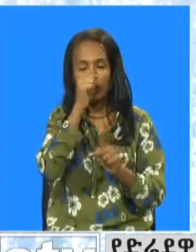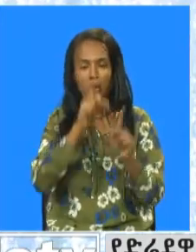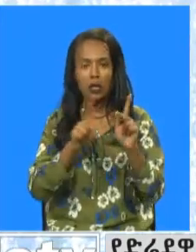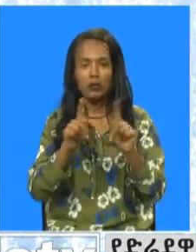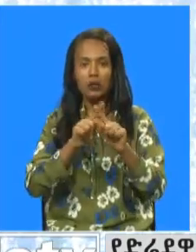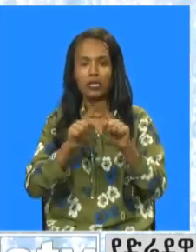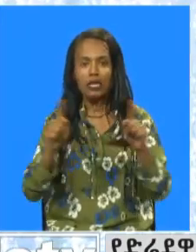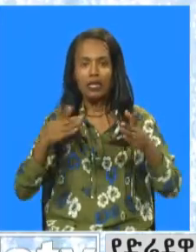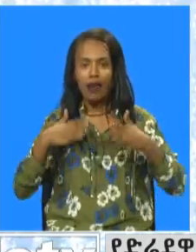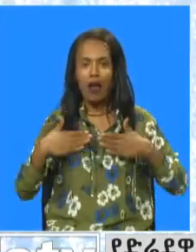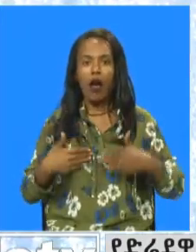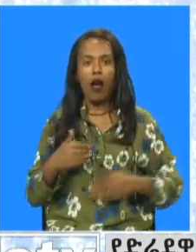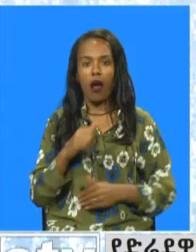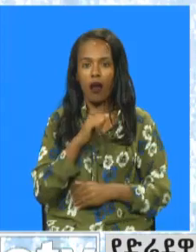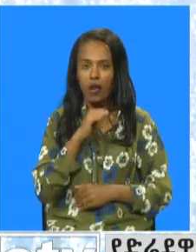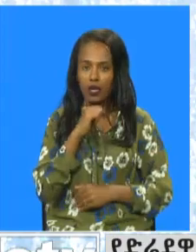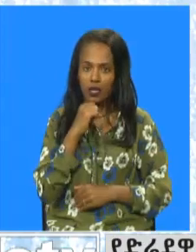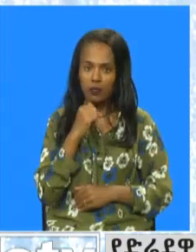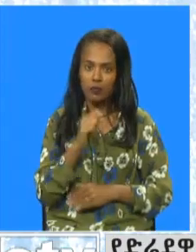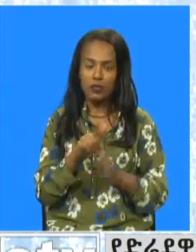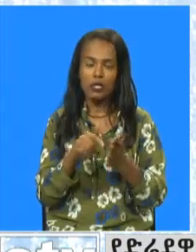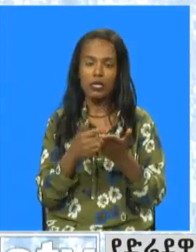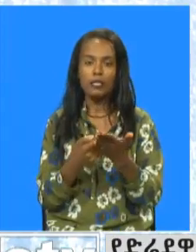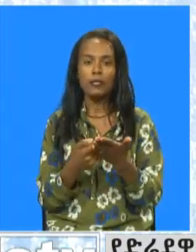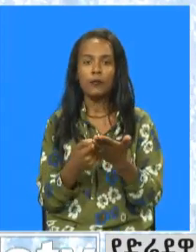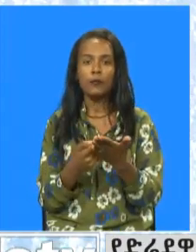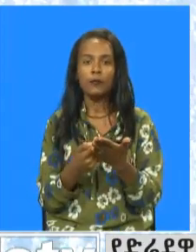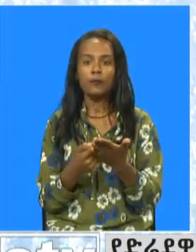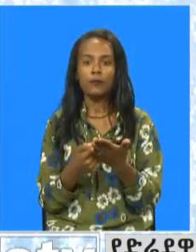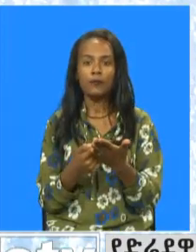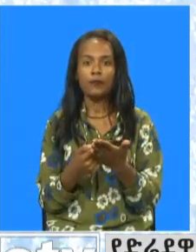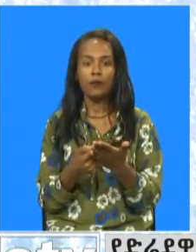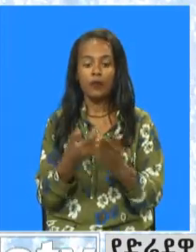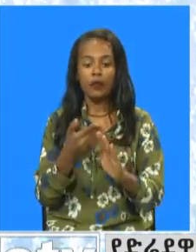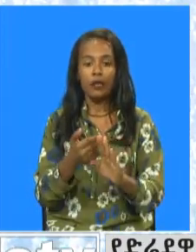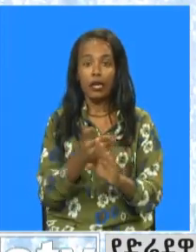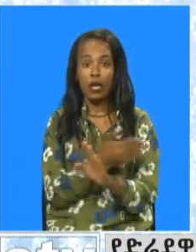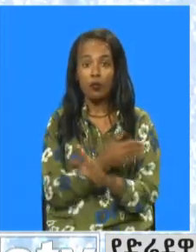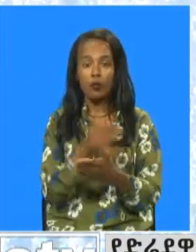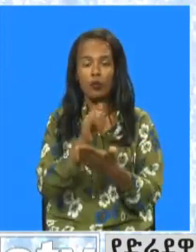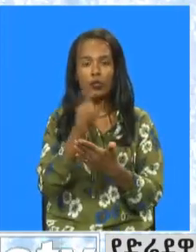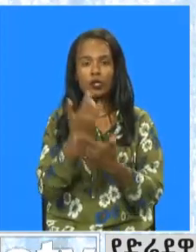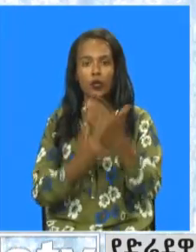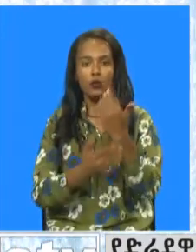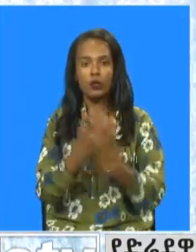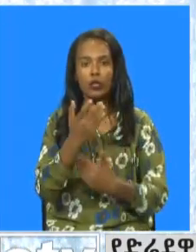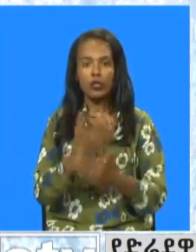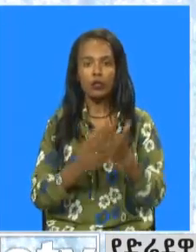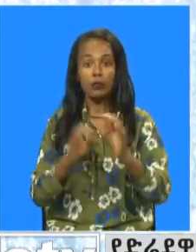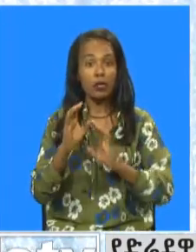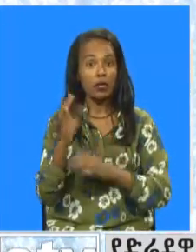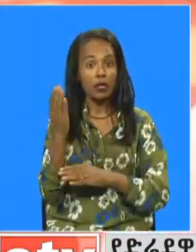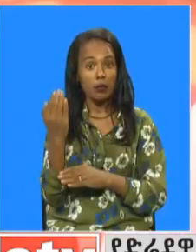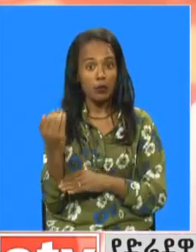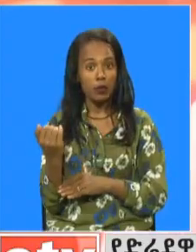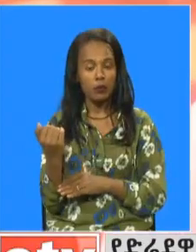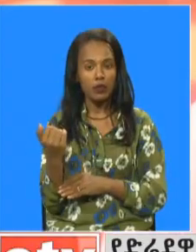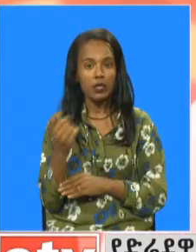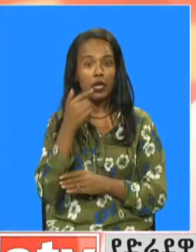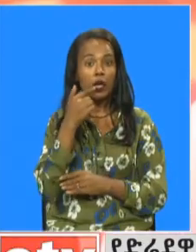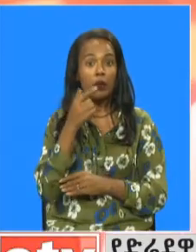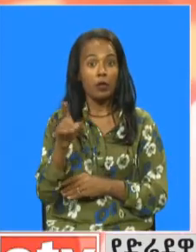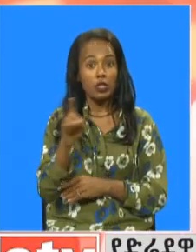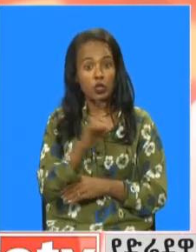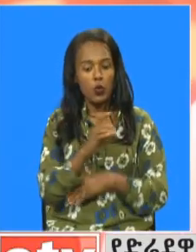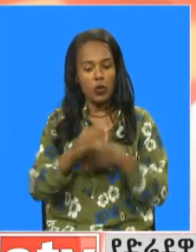የተለየ አካል አይደለም። ስለዚህ ቀደም ብሎም እንዲህ አይነት ውይይት መደረግ ነበረበት የሚል